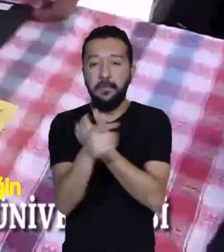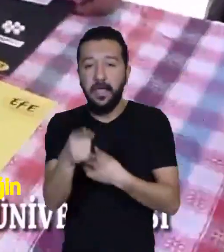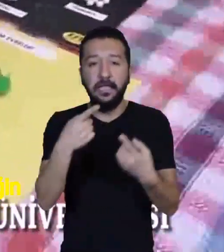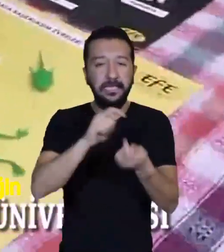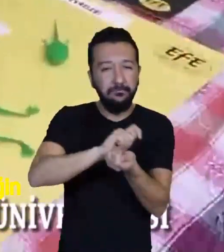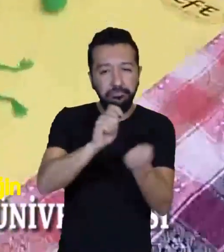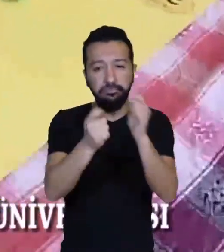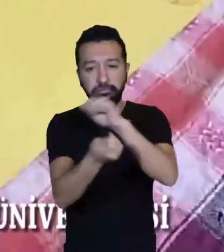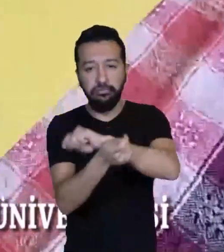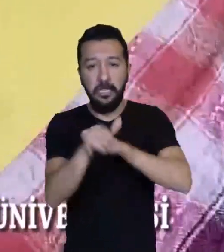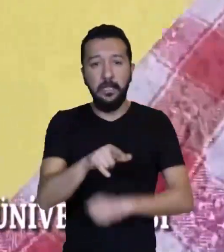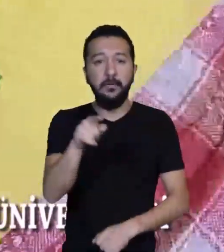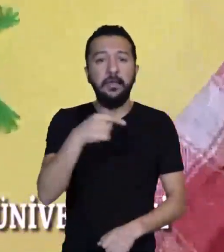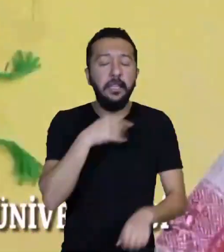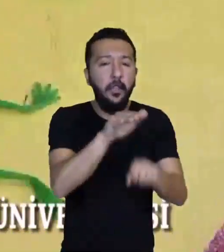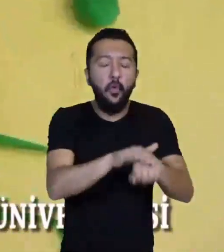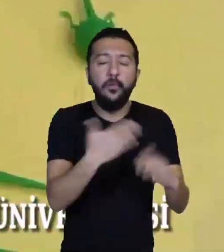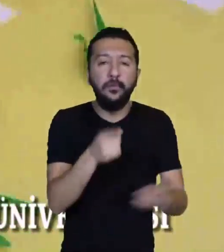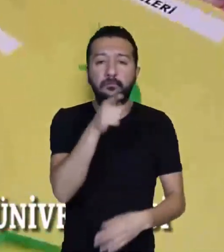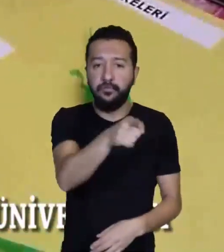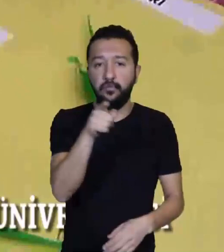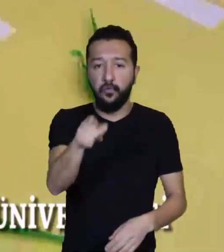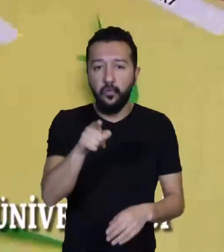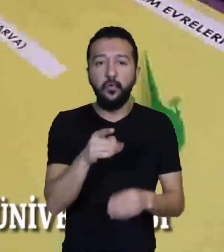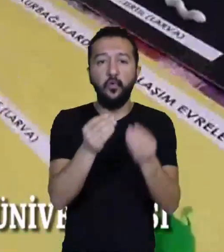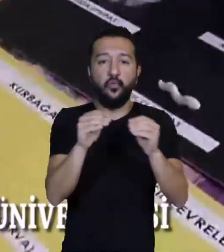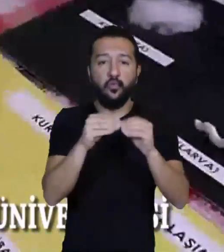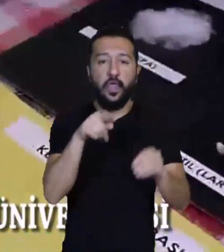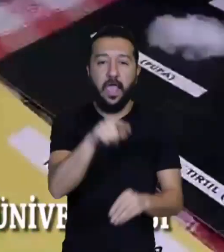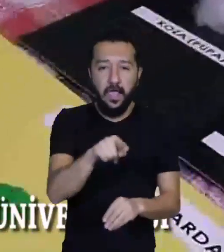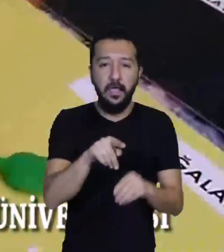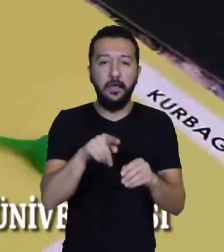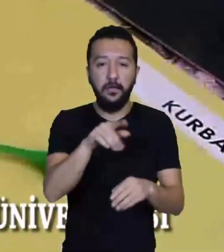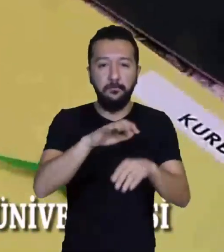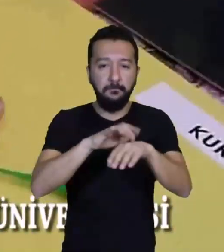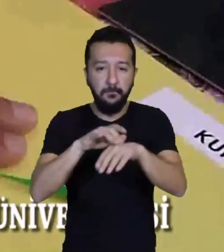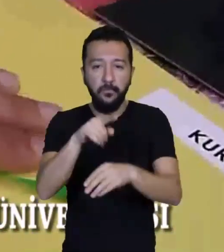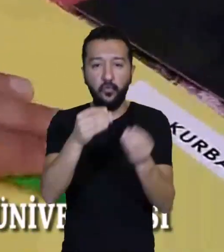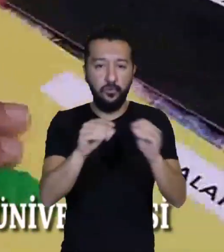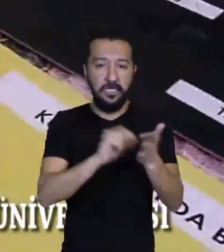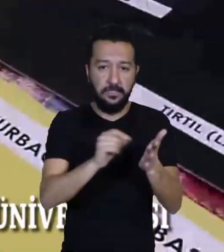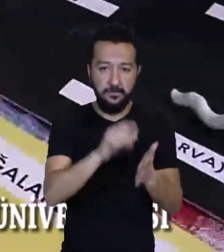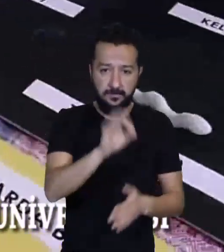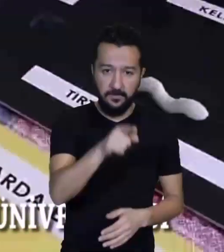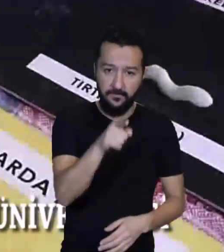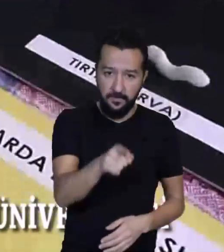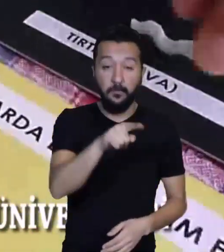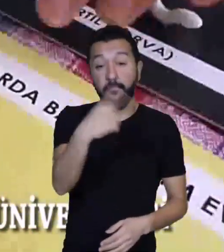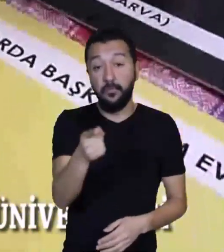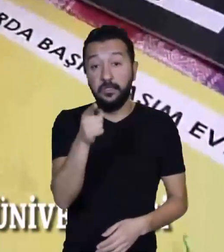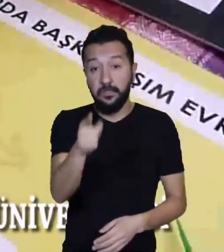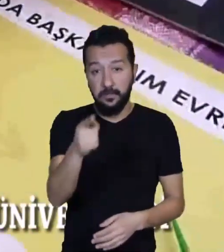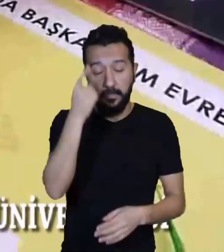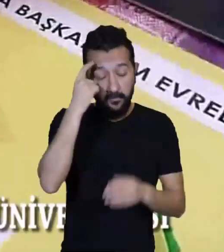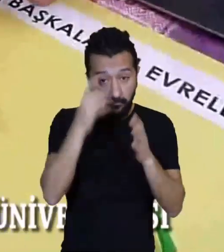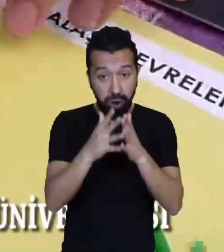başkalaşım evreniyle ilgili. Şu an ben neye dokunuyorum hocam? Şu anda siz kurbağanın yumurtalarına dokunuyorsunuz. Gayet Braille olarak da yumurta yazıyor zaten. Evet, yazıyor. Burada iri